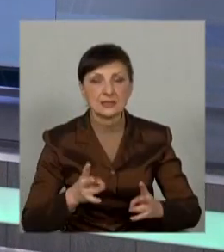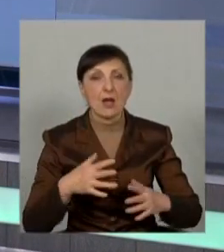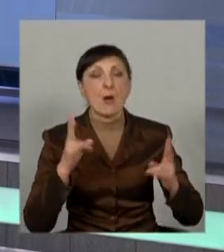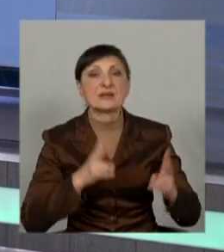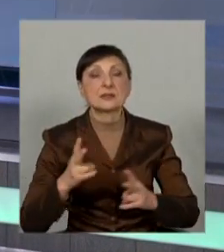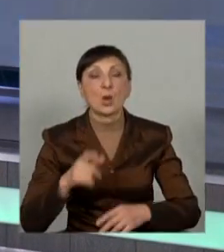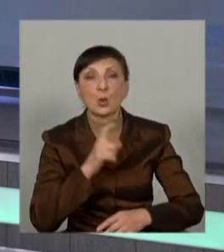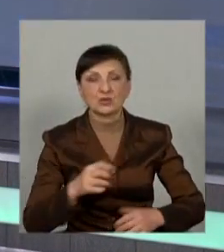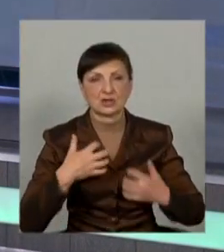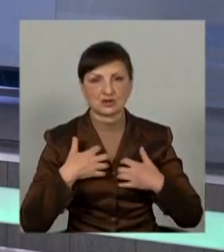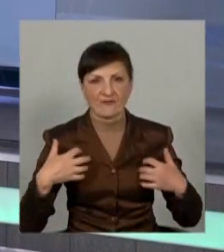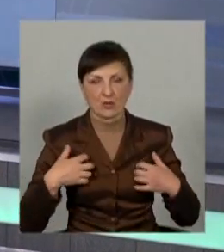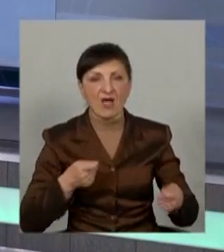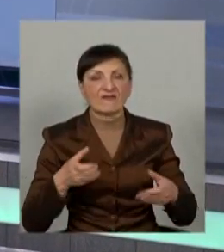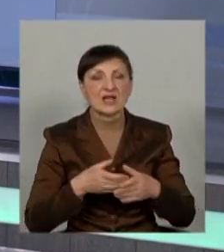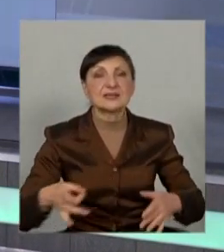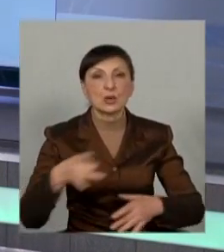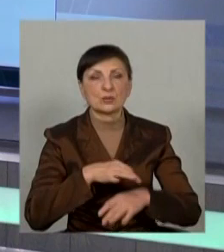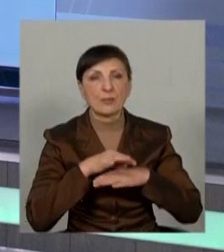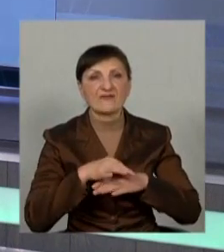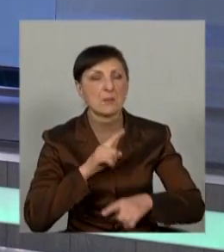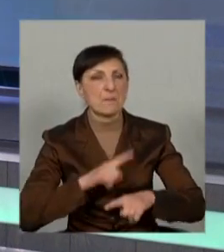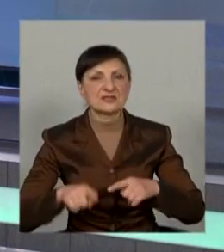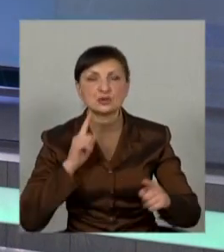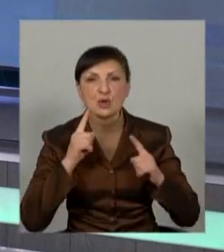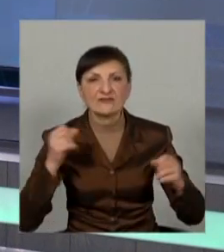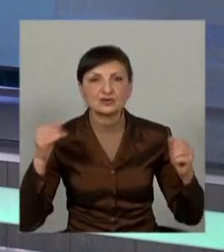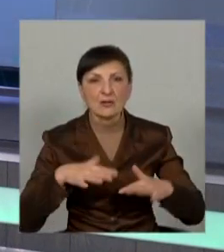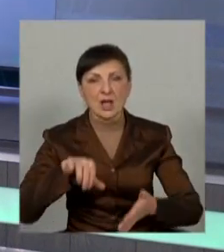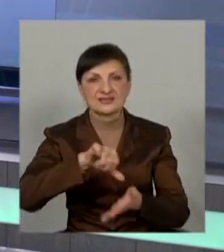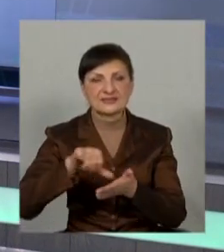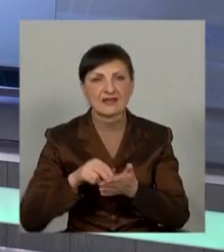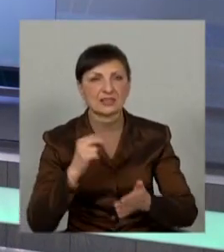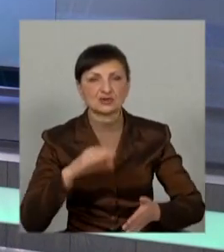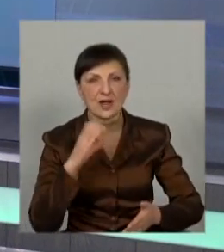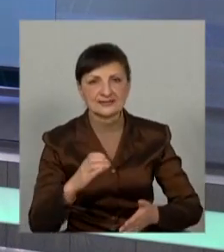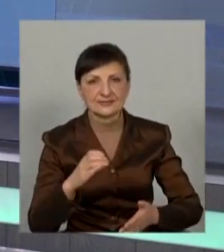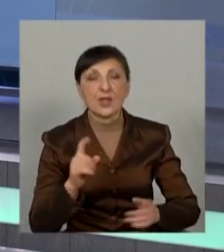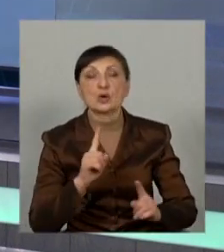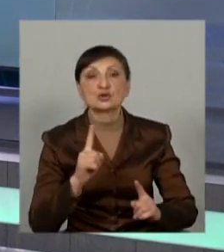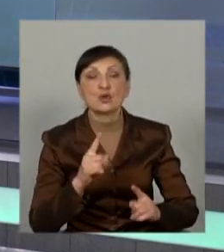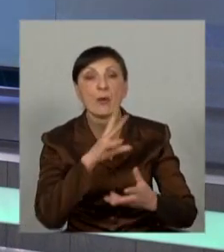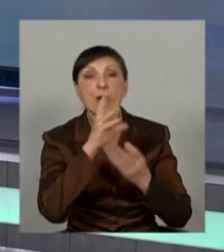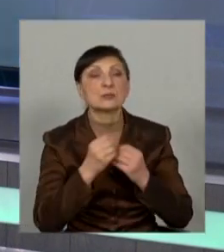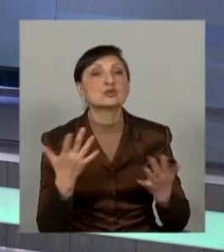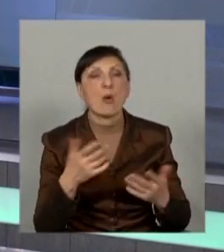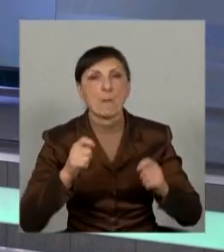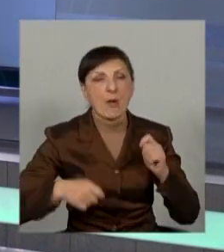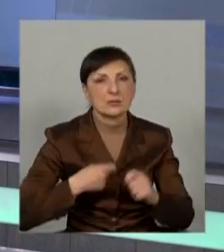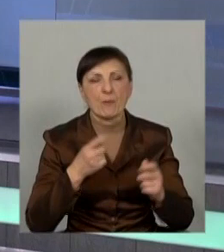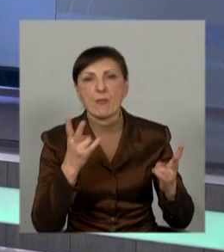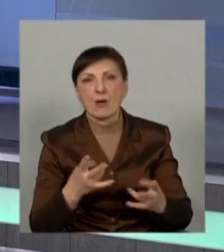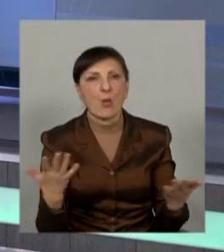пострадали люди и животные. Власти региона провели экстренное совещание с представителями ДЧС, чтобы оценить масштабы и